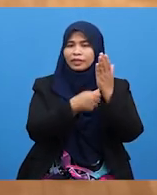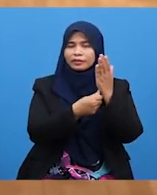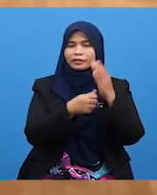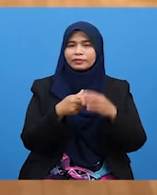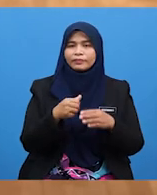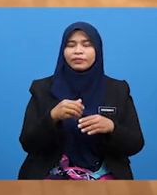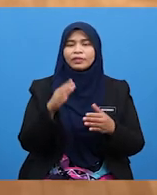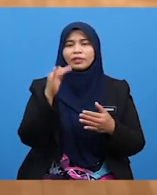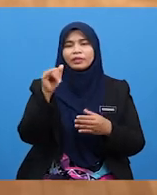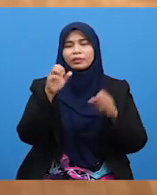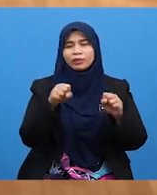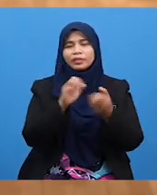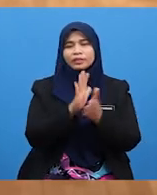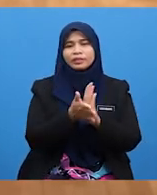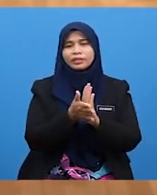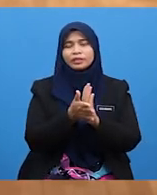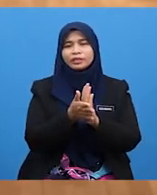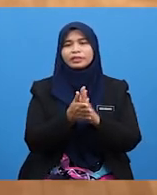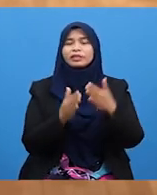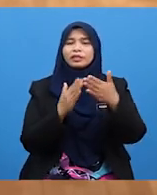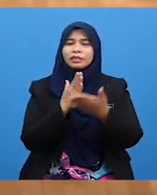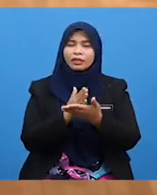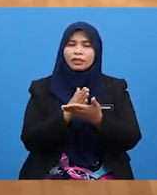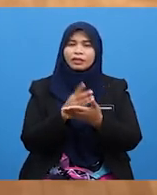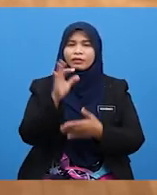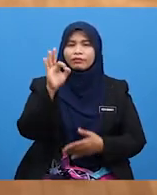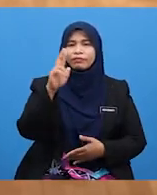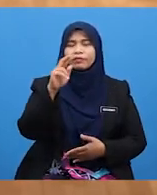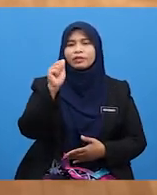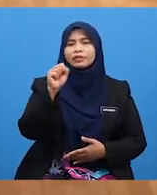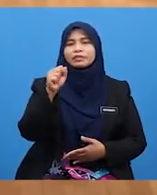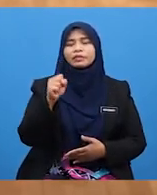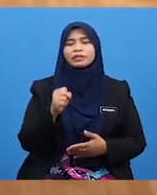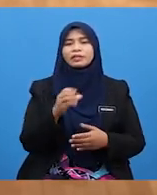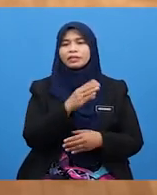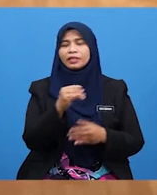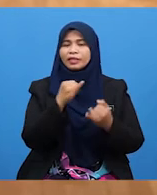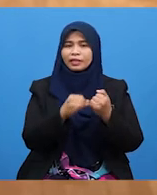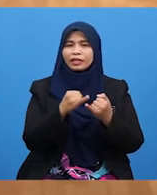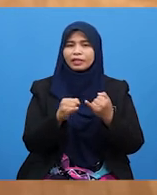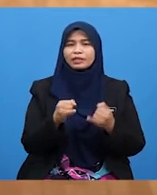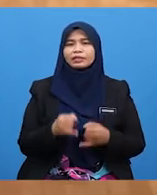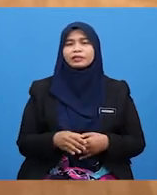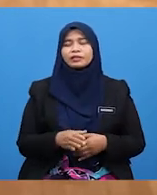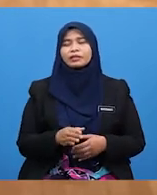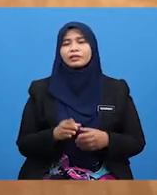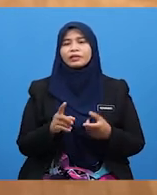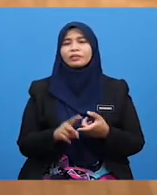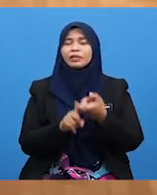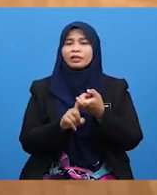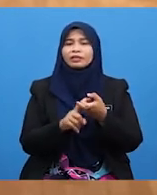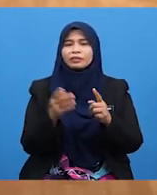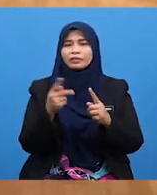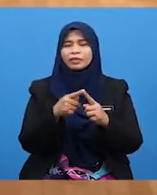boleh terjadi di tengah frasa ataupun di akhir frasa. Ia bergantung kepada kreativiti seseorang penyanyi